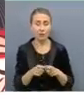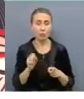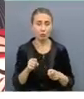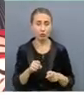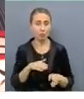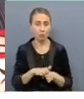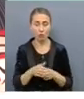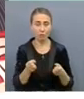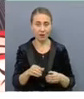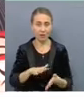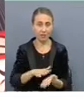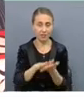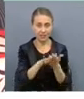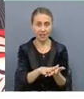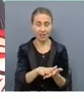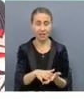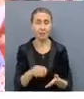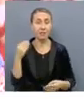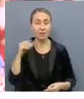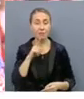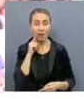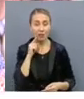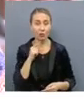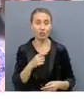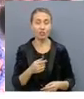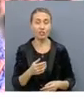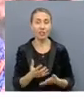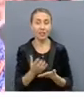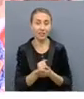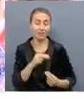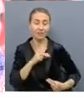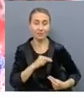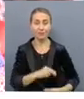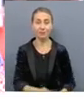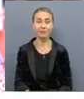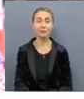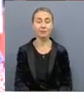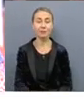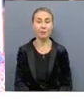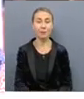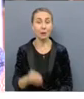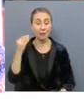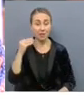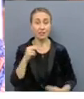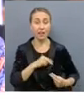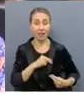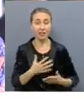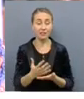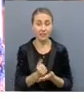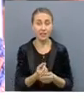заявку в президентский молодежный кадровый резерв. Президентский кадровый резерв – это ступень